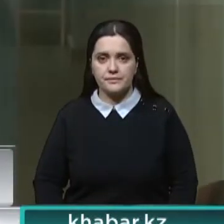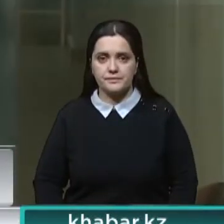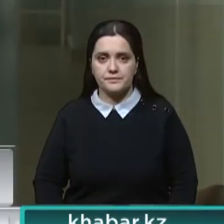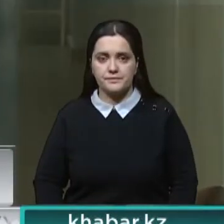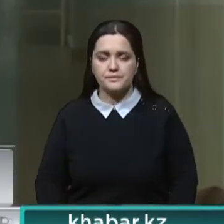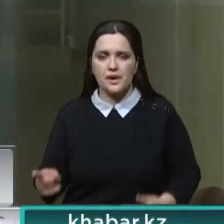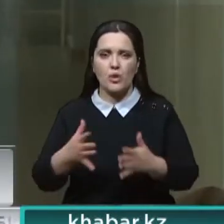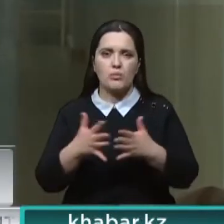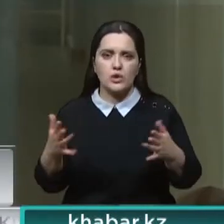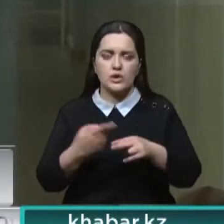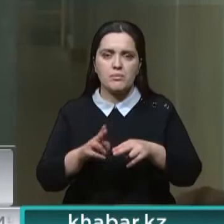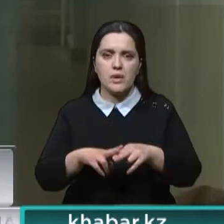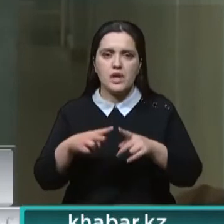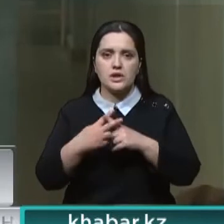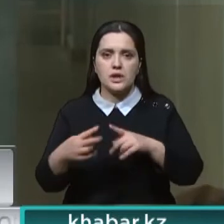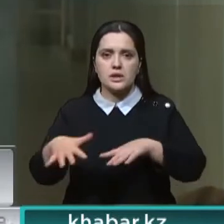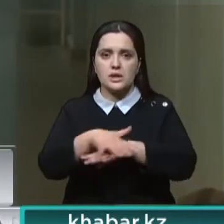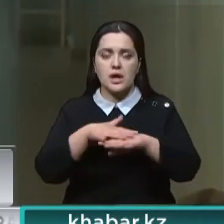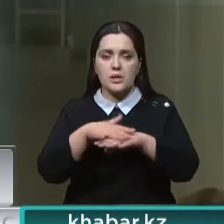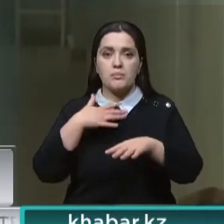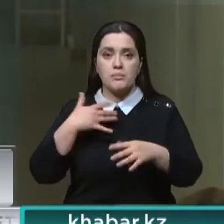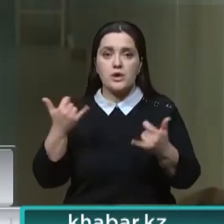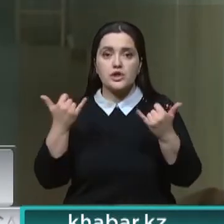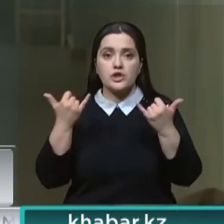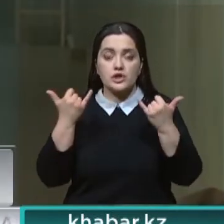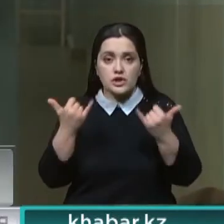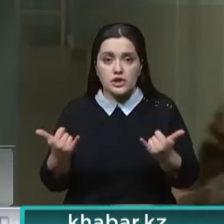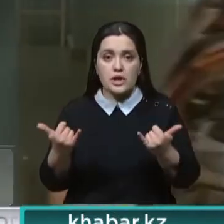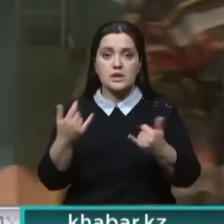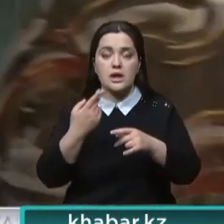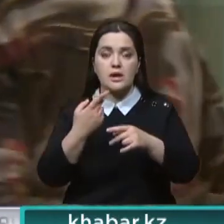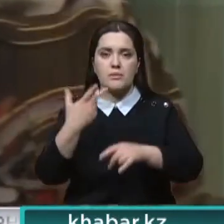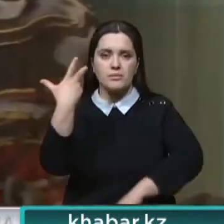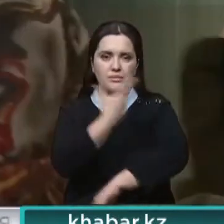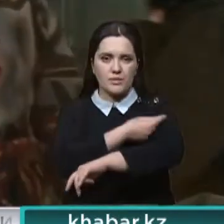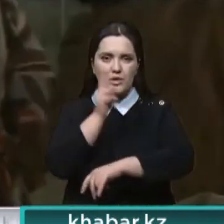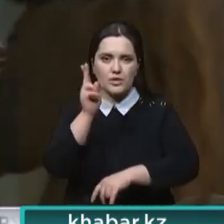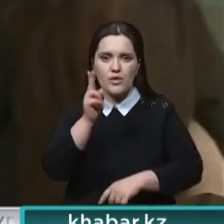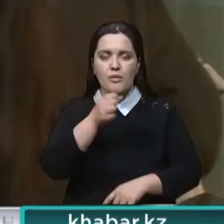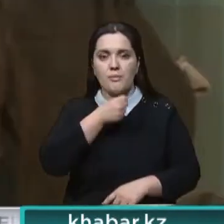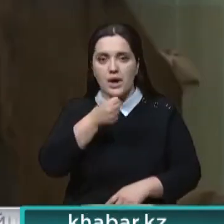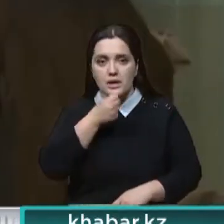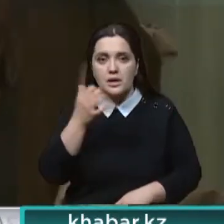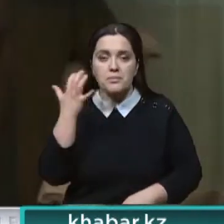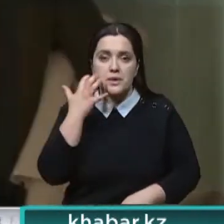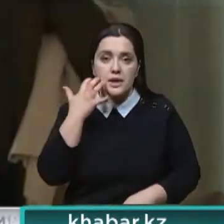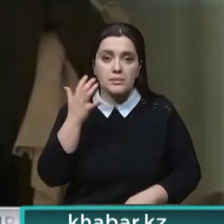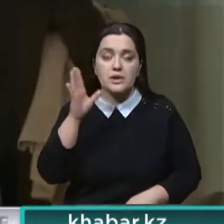Основная часть жителей уже привилась. Сейчас мы делаем упор на вакцинацию подростков и беременных женщин. Активно идет и ревакцинация.